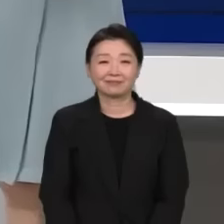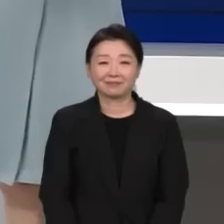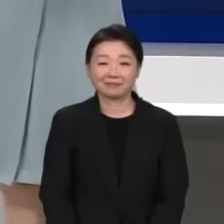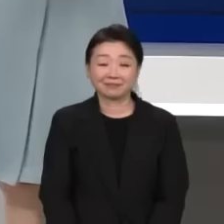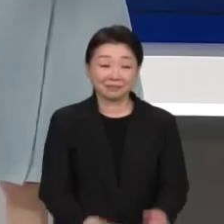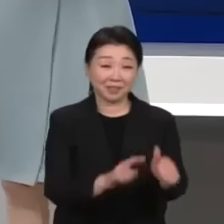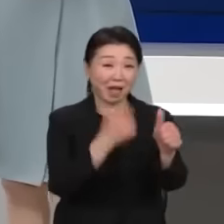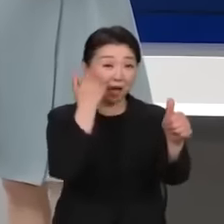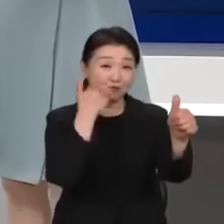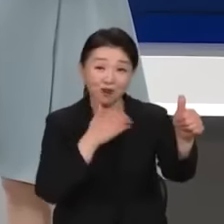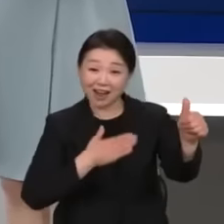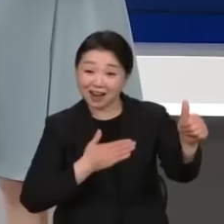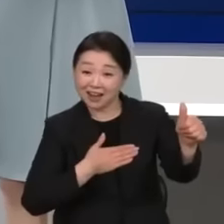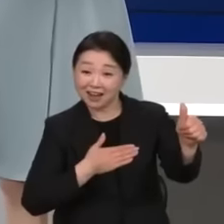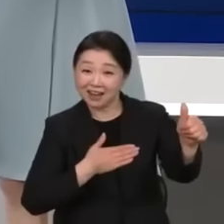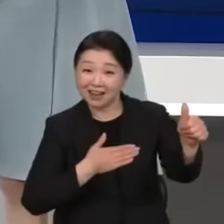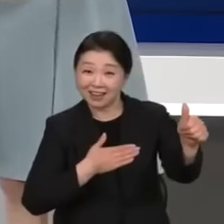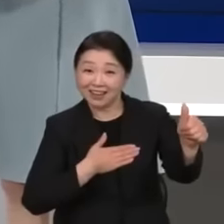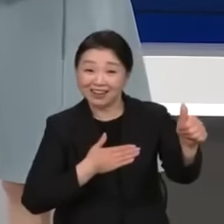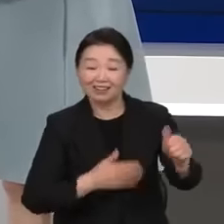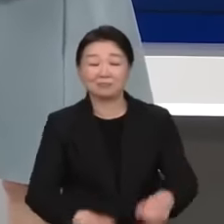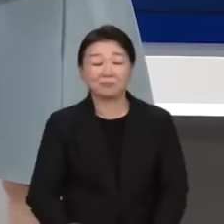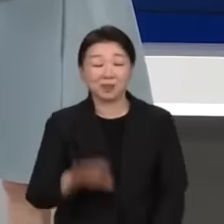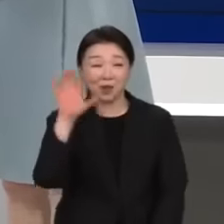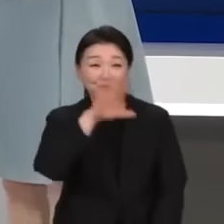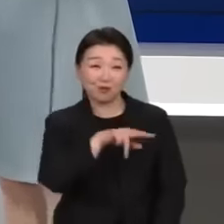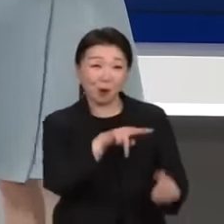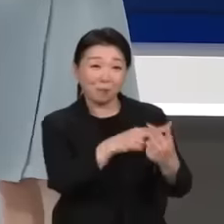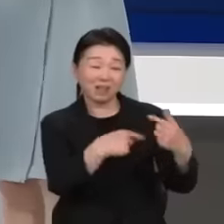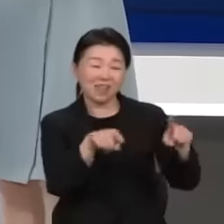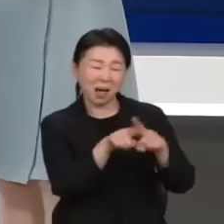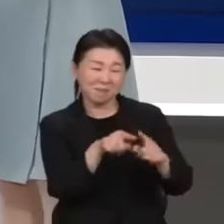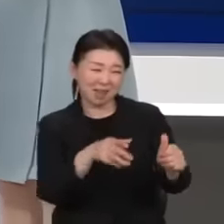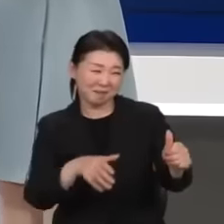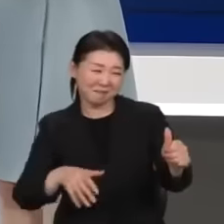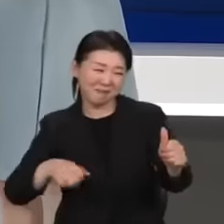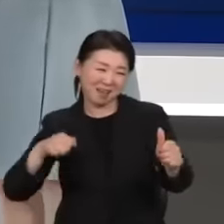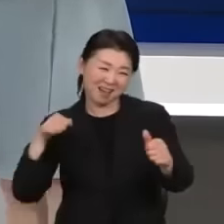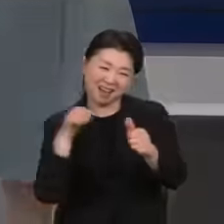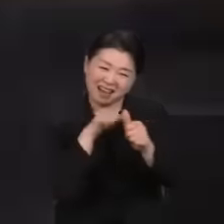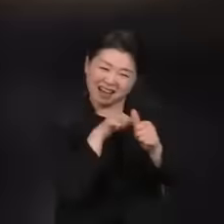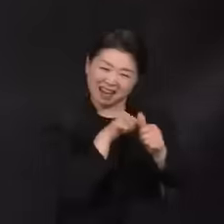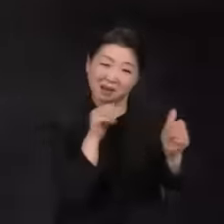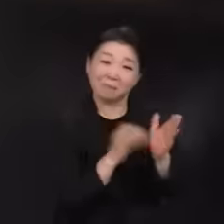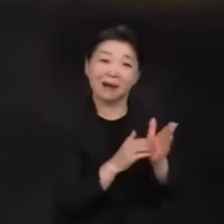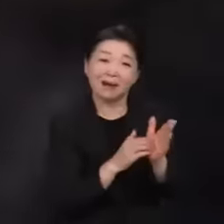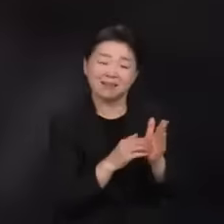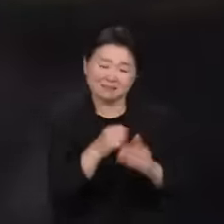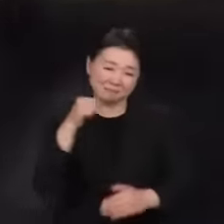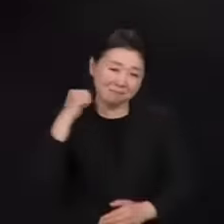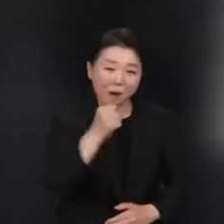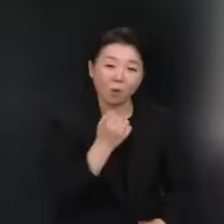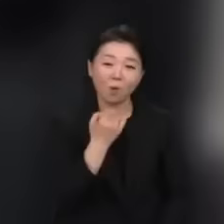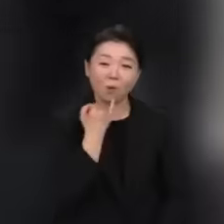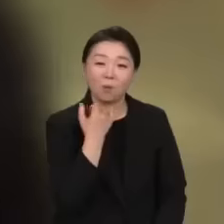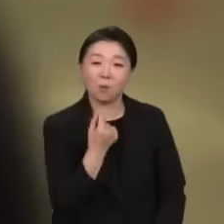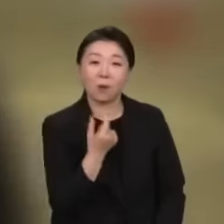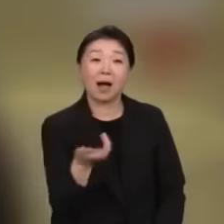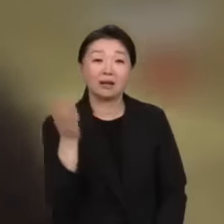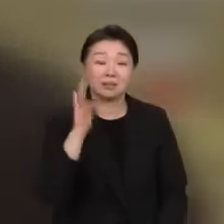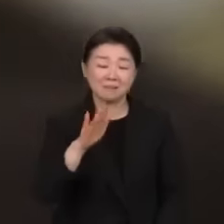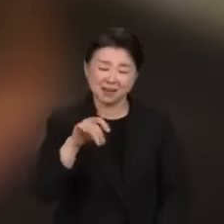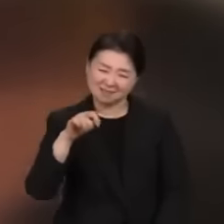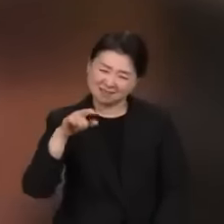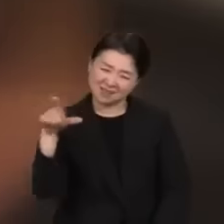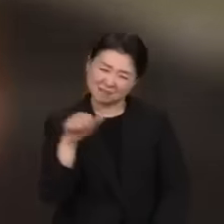이 선수가 누군지 아시겠나요? 훈련 파트너를 거세게 몰아붙이는데요. 파워도 좋지만 무엇보다